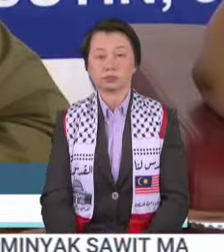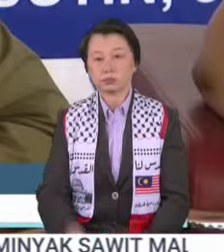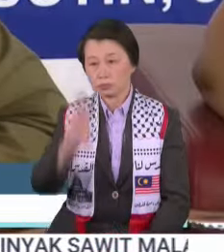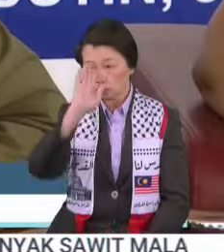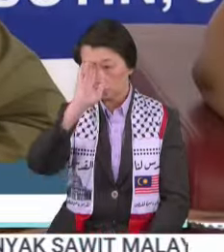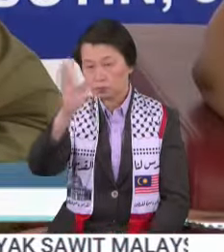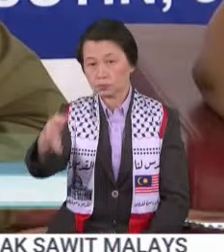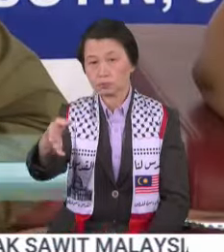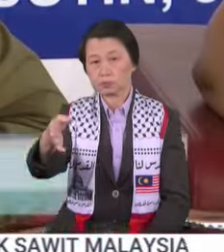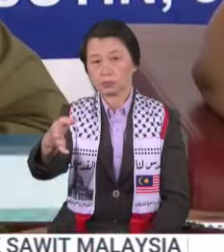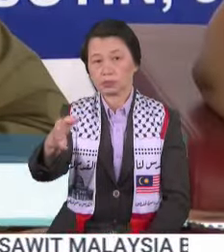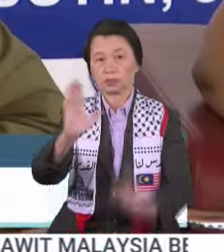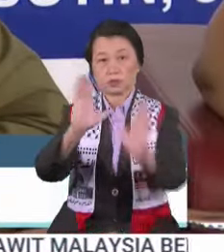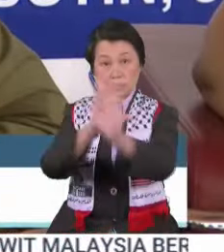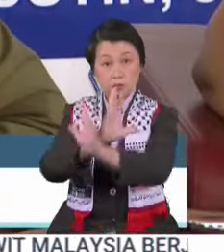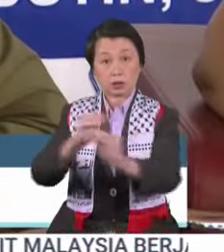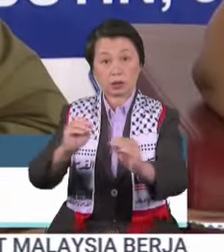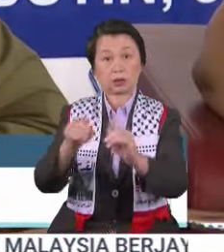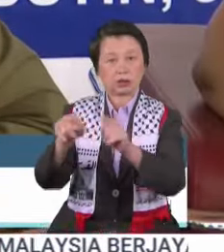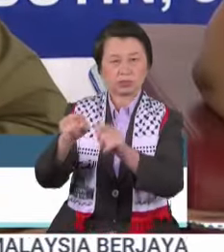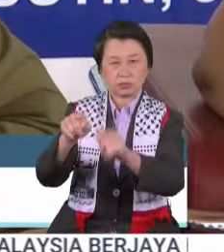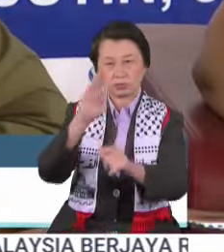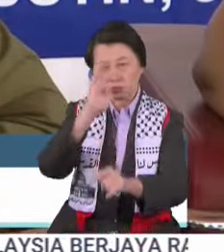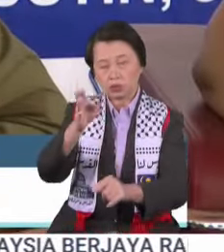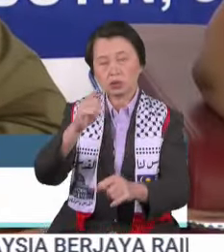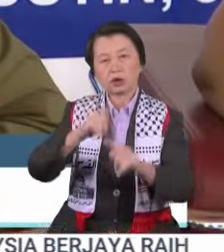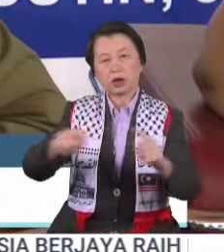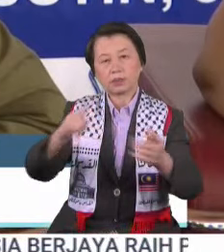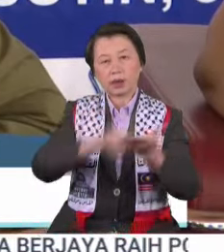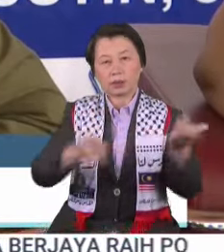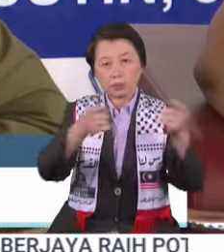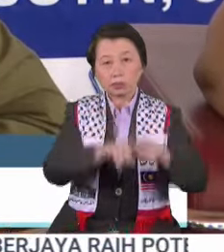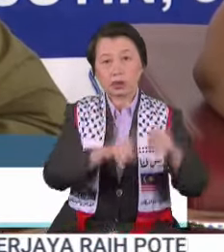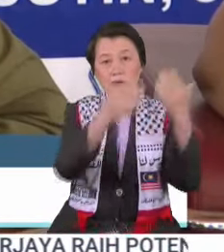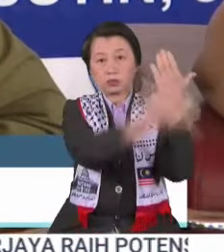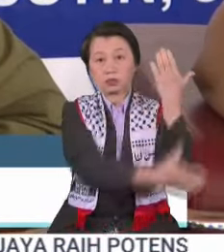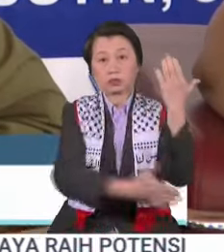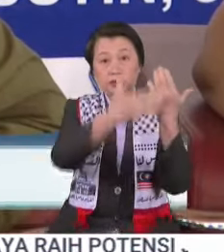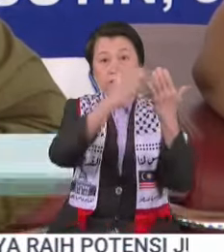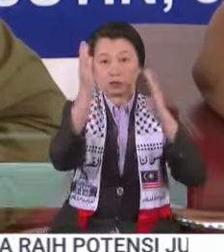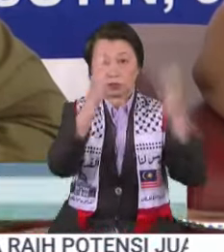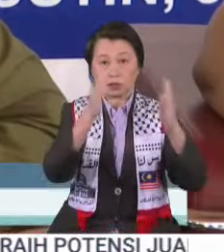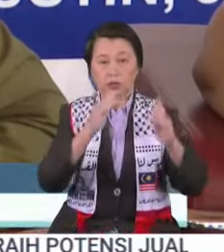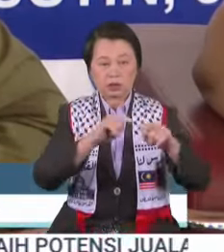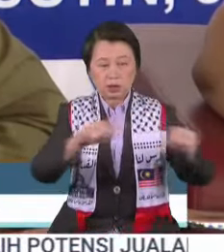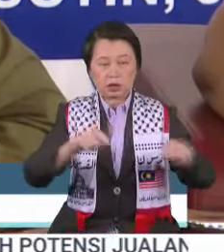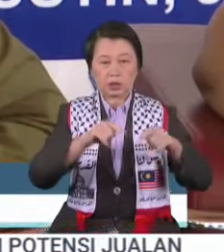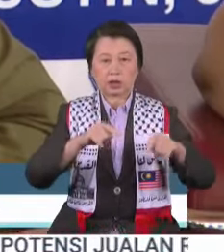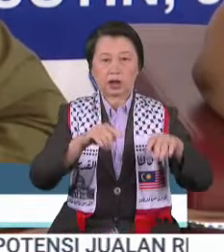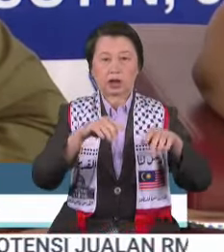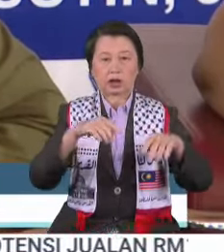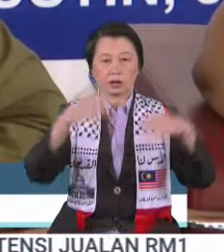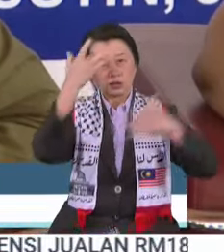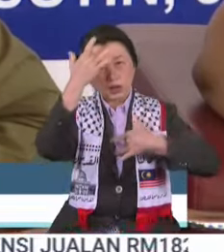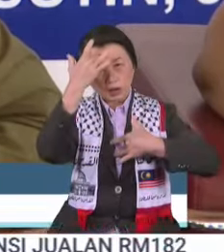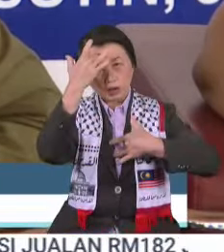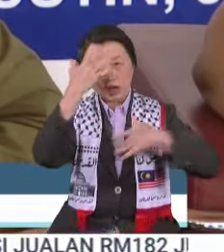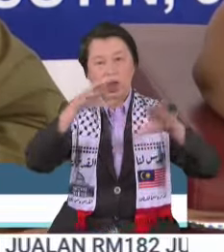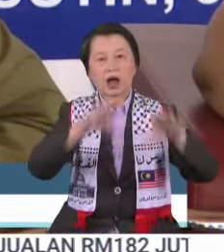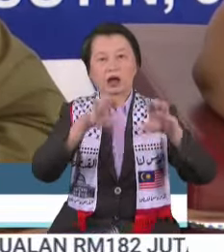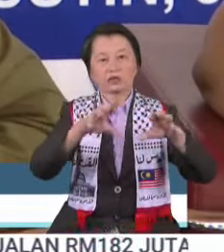Fokus adalah ke negeri Sarawak, tetapi apa yang berlaku di semenanjung Malaysia, keadaan rabies ini adalah sangat-sangat